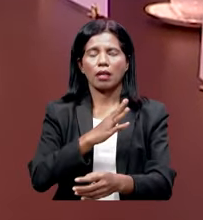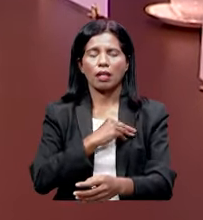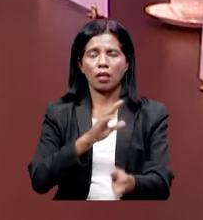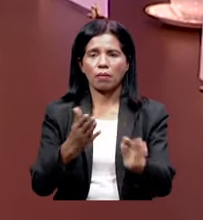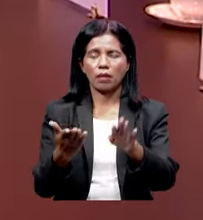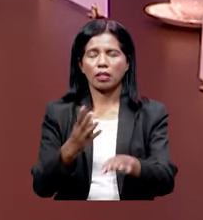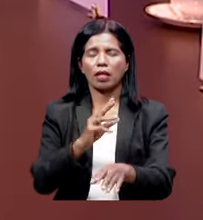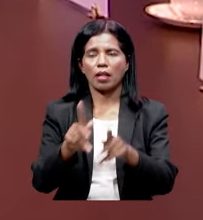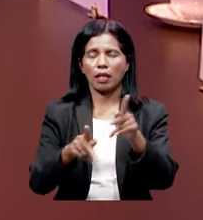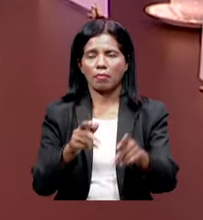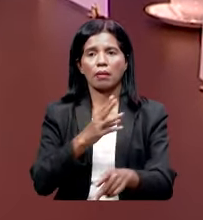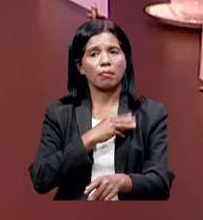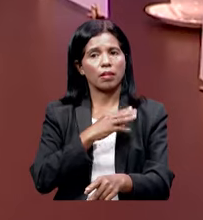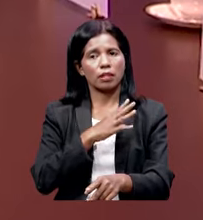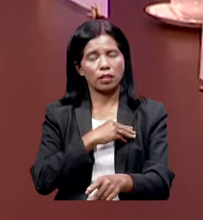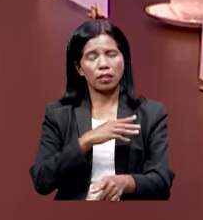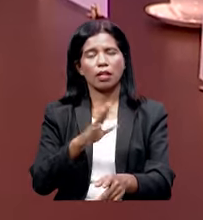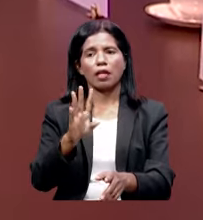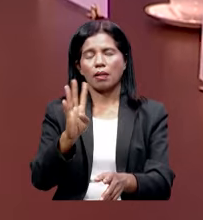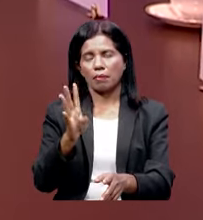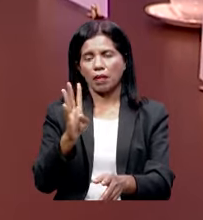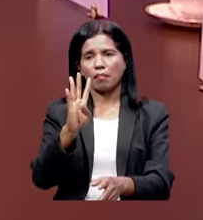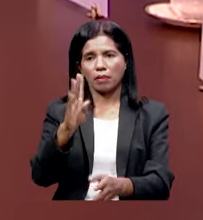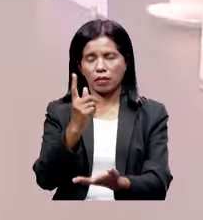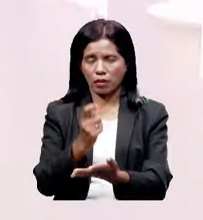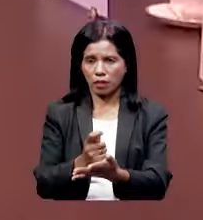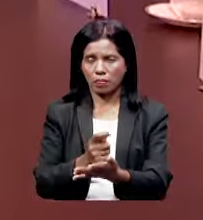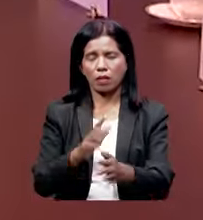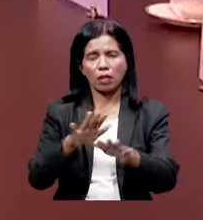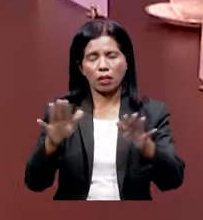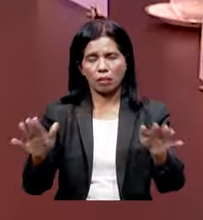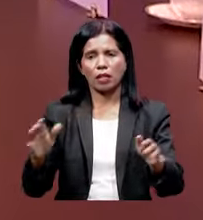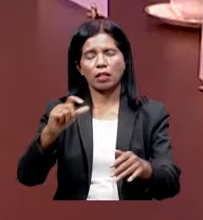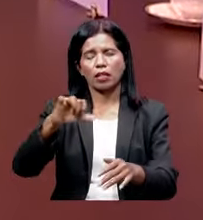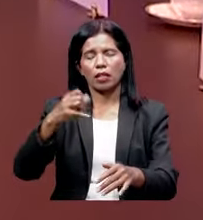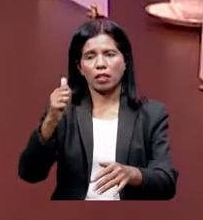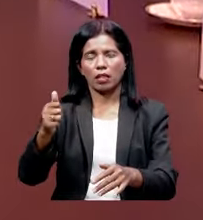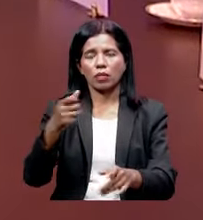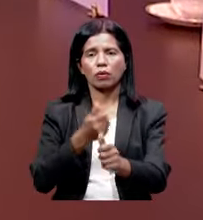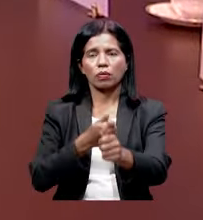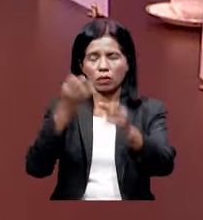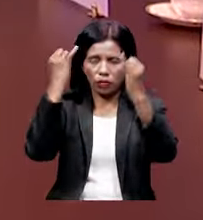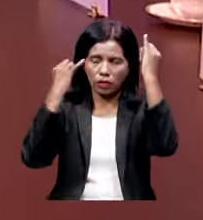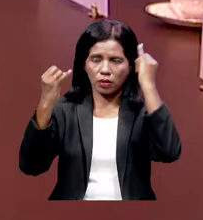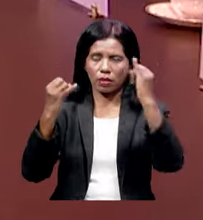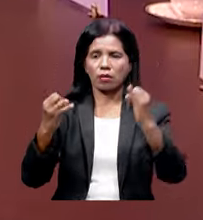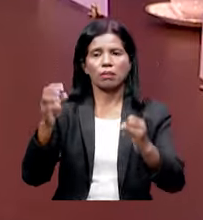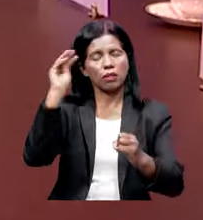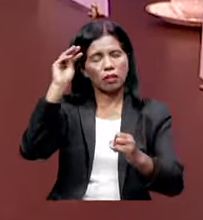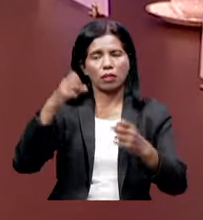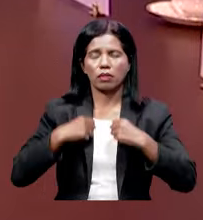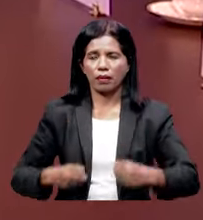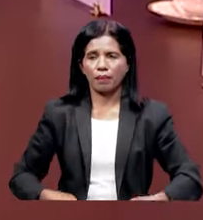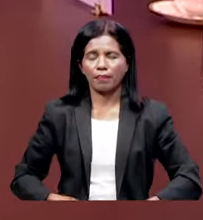Palestina rihun hat resin, inclui la pare kik atus ba atus ia Gaza, tur informação husi Ministério Saúde Palestina.